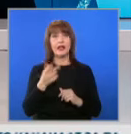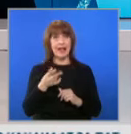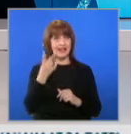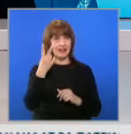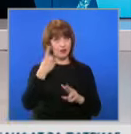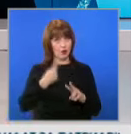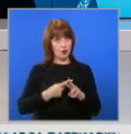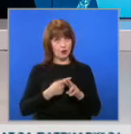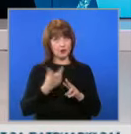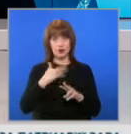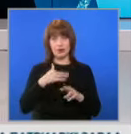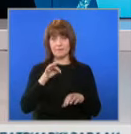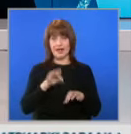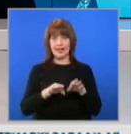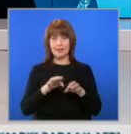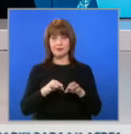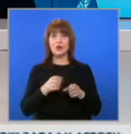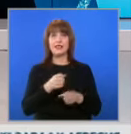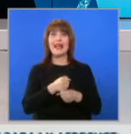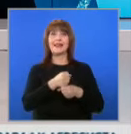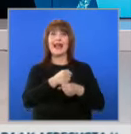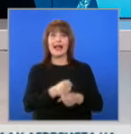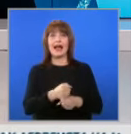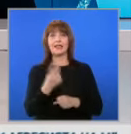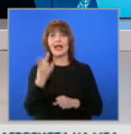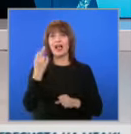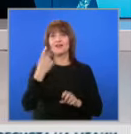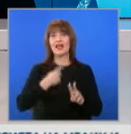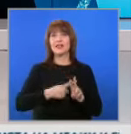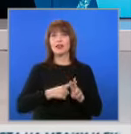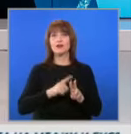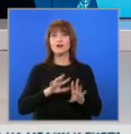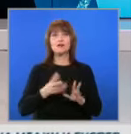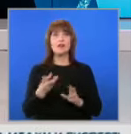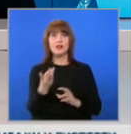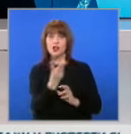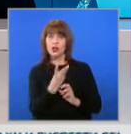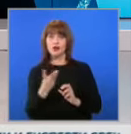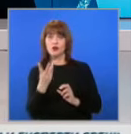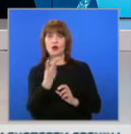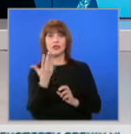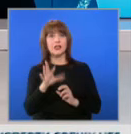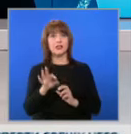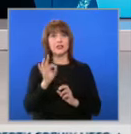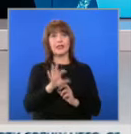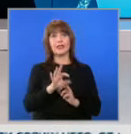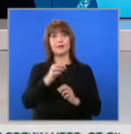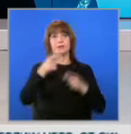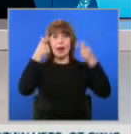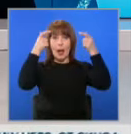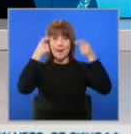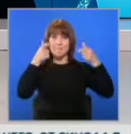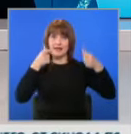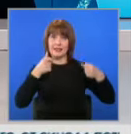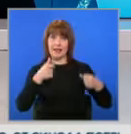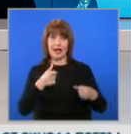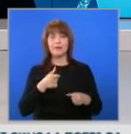ще има избори за делегати, а на 20 юни ще бъде определена тройката, от която ще се избира патриарх. И